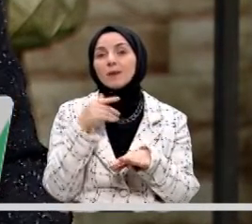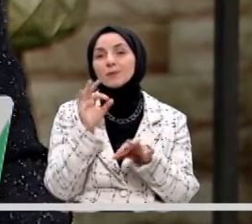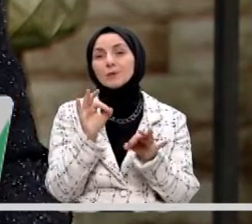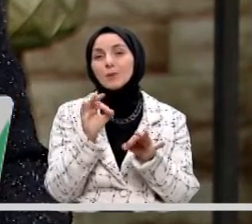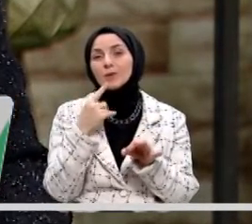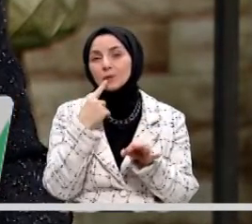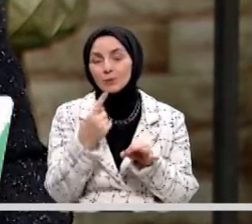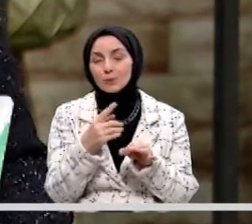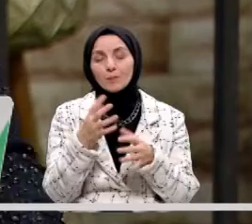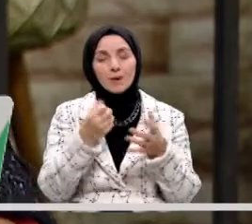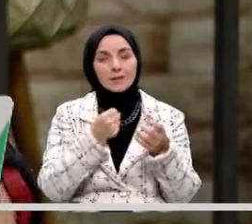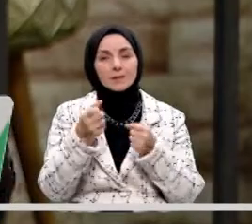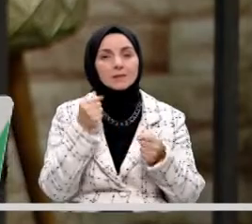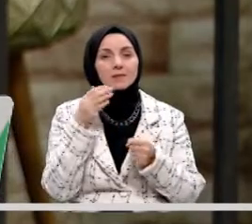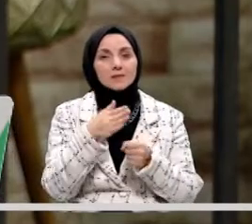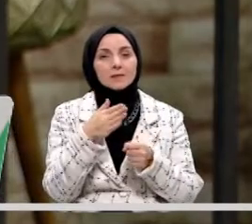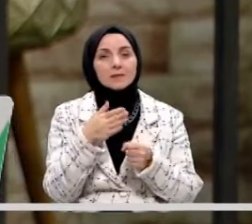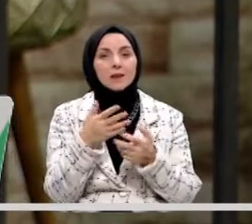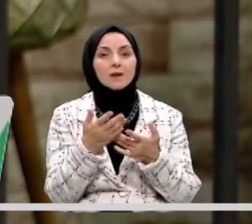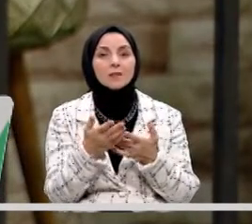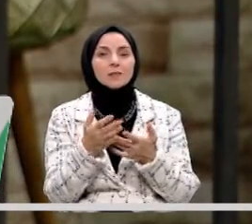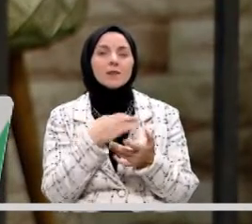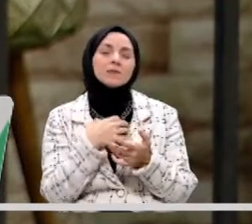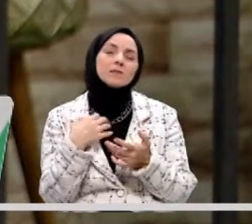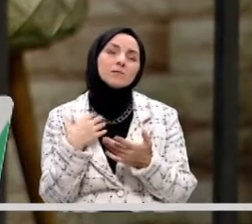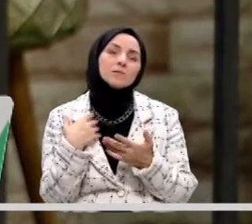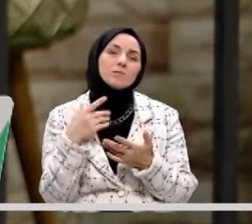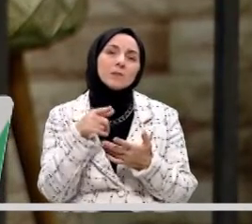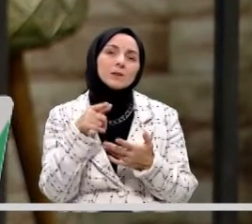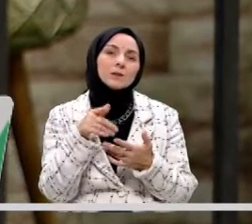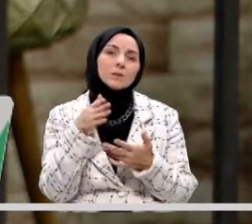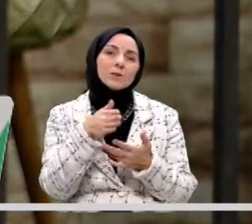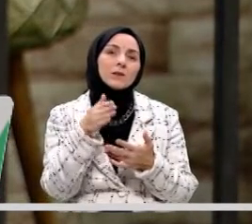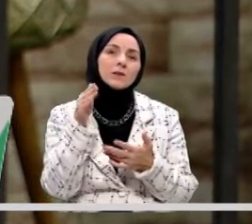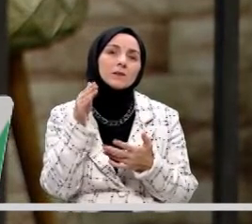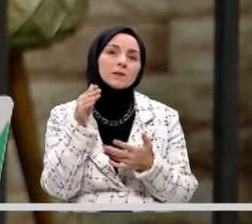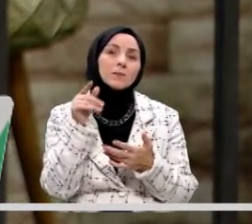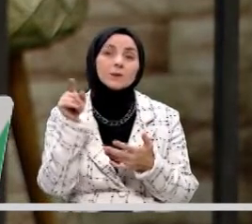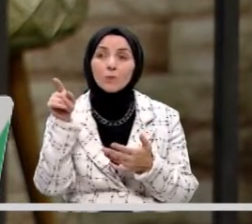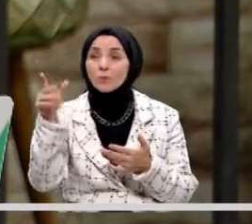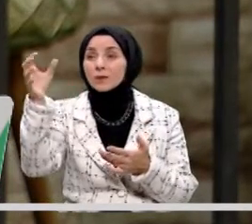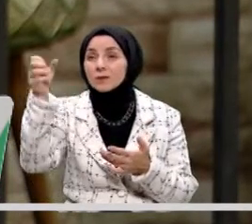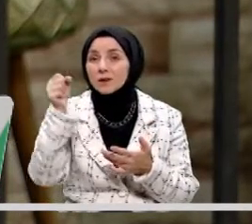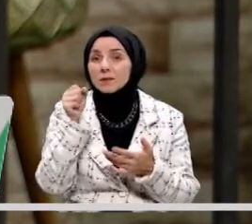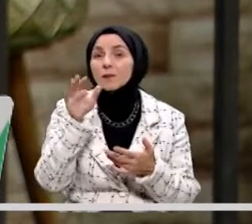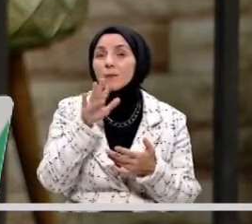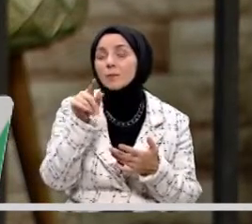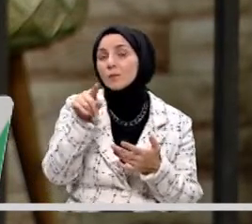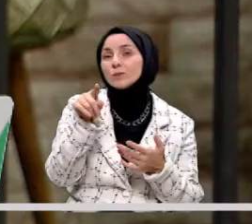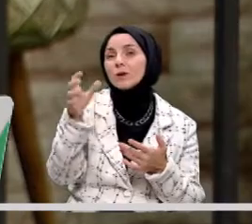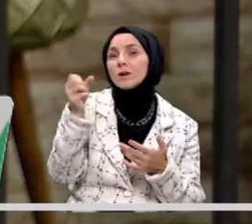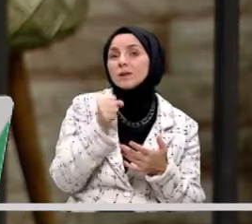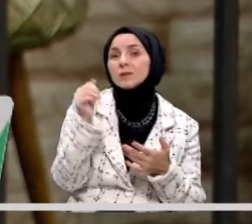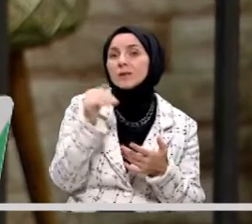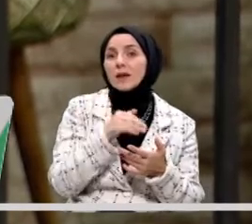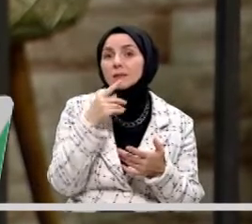markayı gittiniz ya dersin ki anneciğim ben hiç oraya gidecek halim yok bacağım çok ağrıyor Sana zahmetli şuradan bir şey yapabilir amcaya bir sor gelen anneciğim gibi